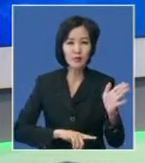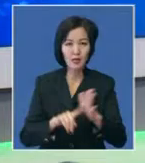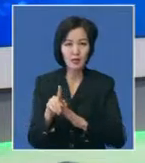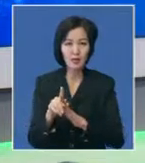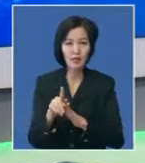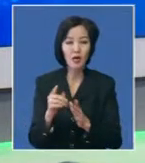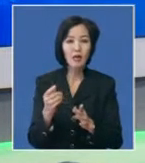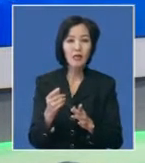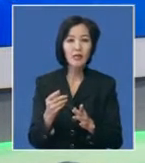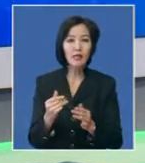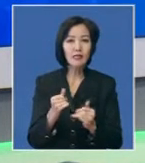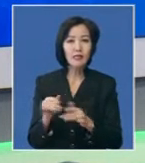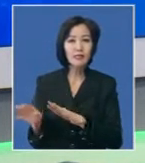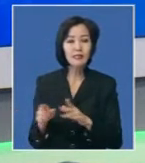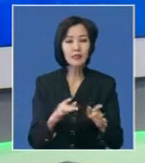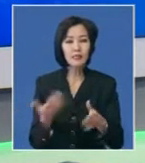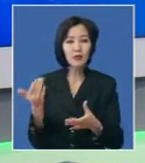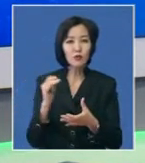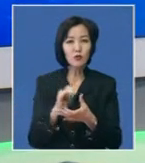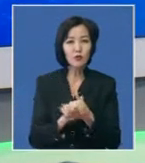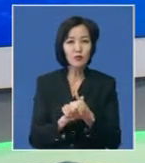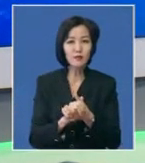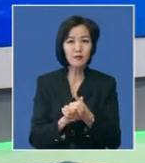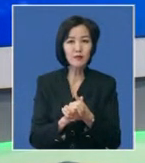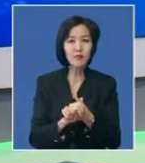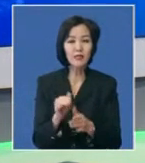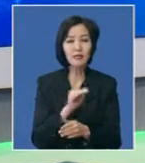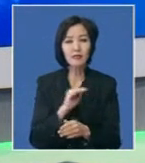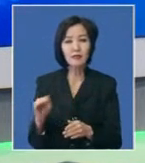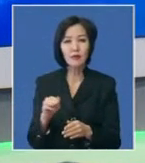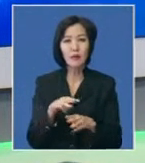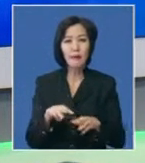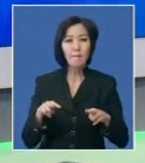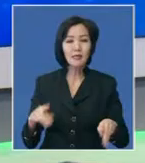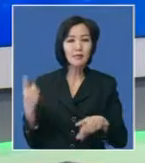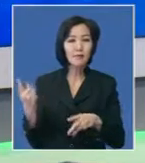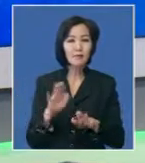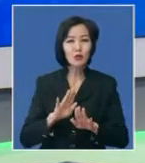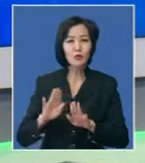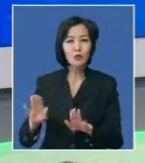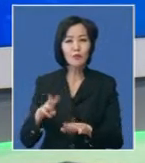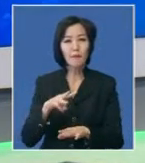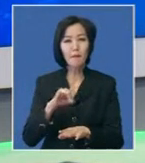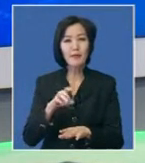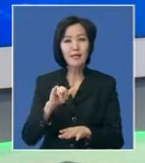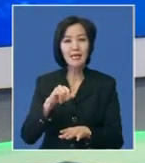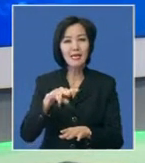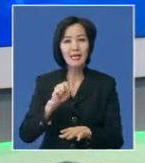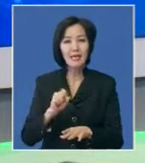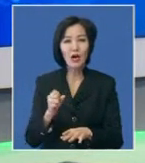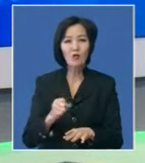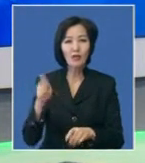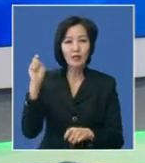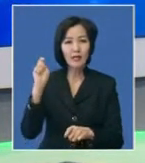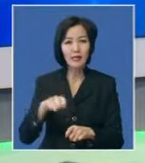алынады. Осы орайда іргелестердің бастамасымен танысуға ресми сапармен премьер-министрдің бірінші орынбасары Асқар Мамин Іле ауданына